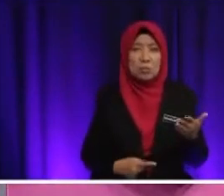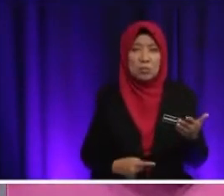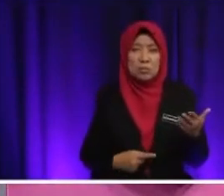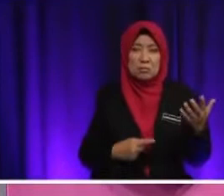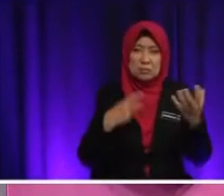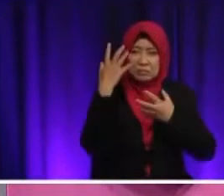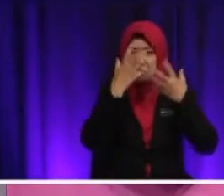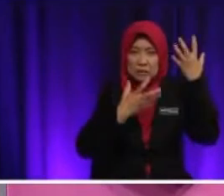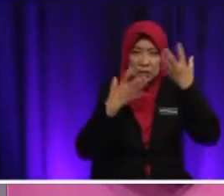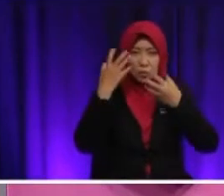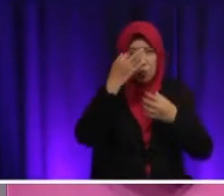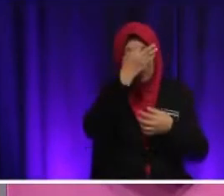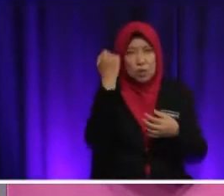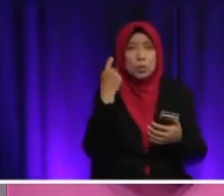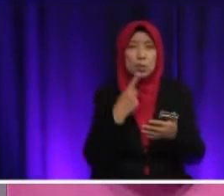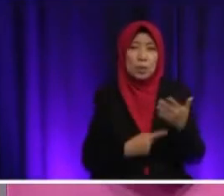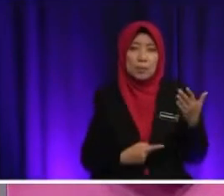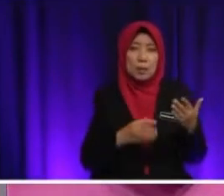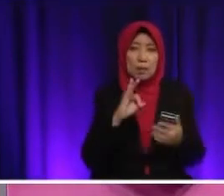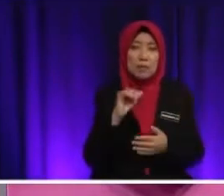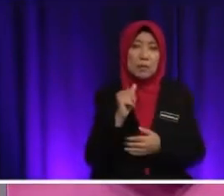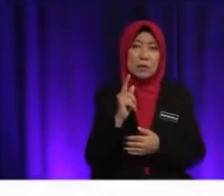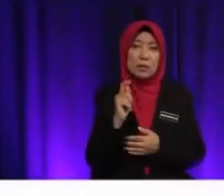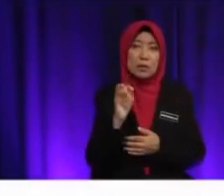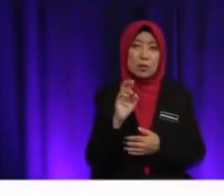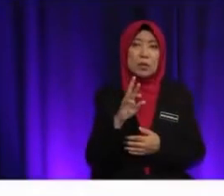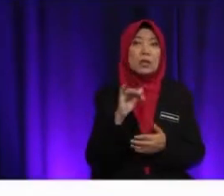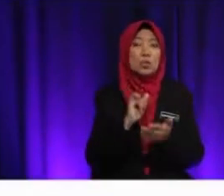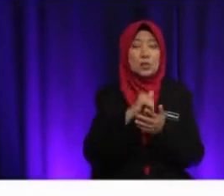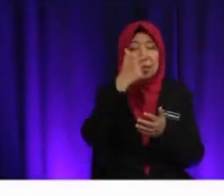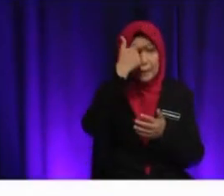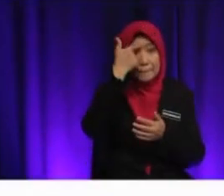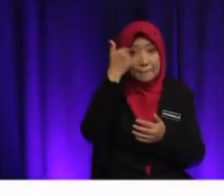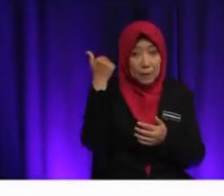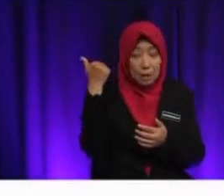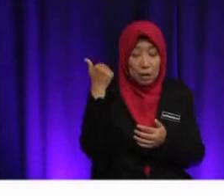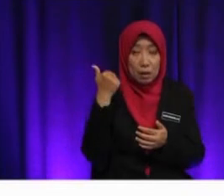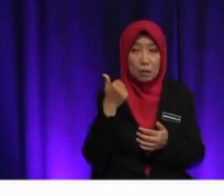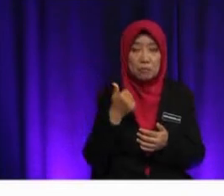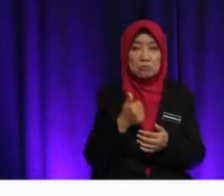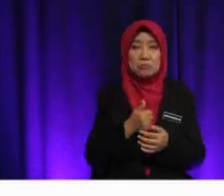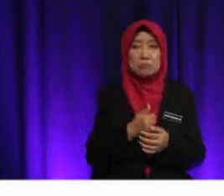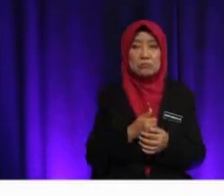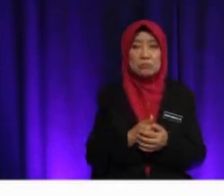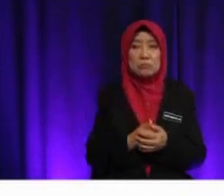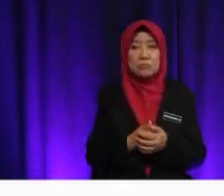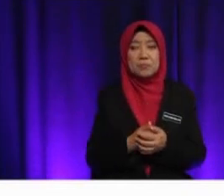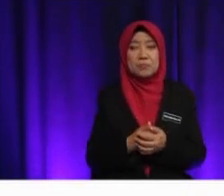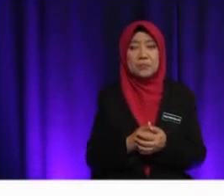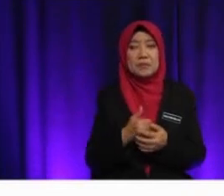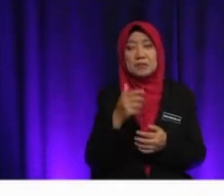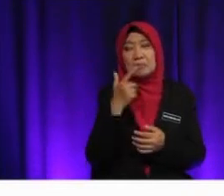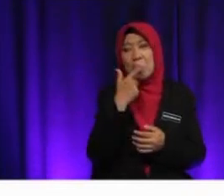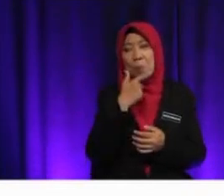Berikan faktor. Apa dia faktor? Faktor ni apa dia? Sebab. Ya. Yeah. Jadi tukarlah Ustaz. Saya tak nak sebutlah KFC. KFC.